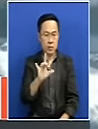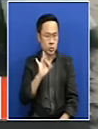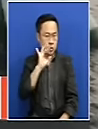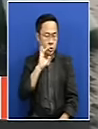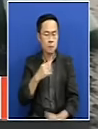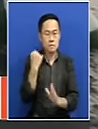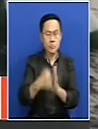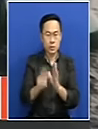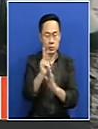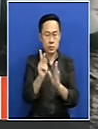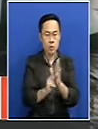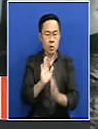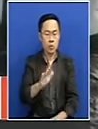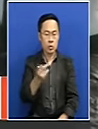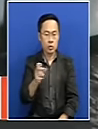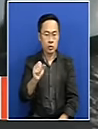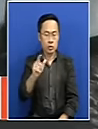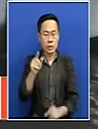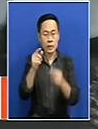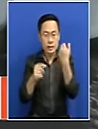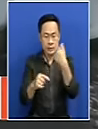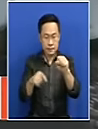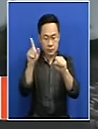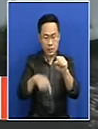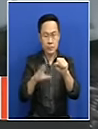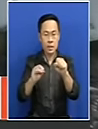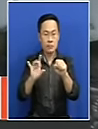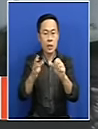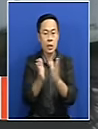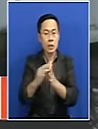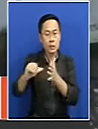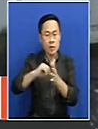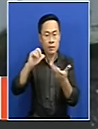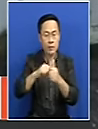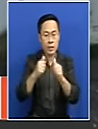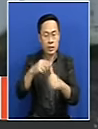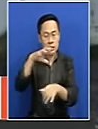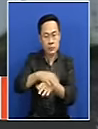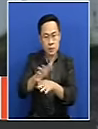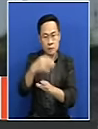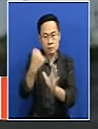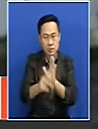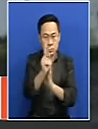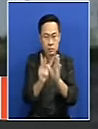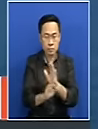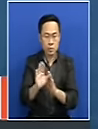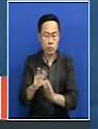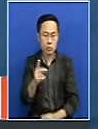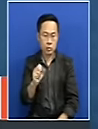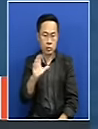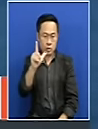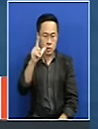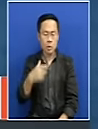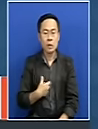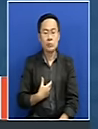ำสั่งคสช.ที่ 10/2558 นะคะนั่นก็คือการแก้ไขปัญหาการทำประมงผิดกฎหมายขาดร